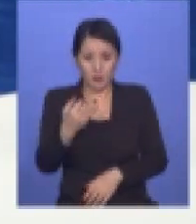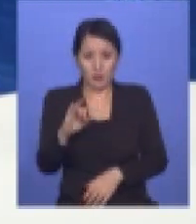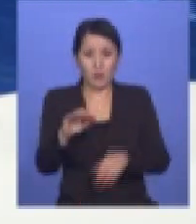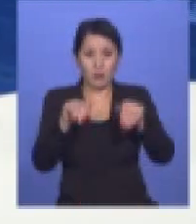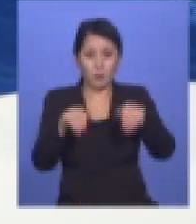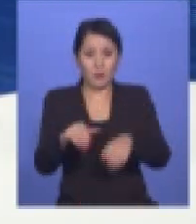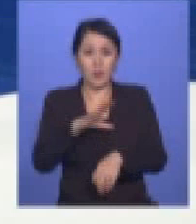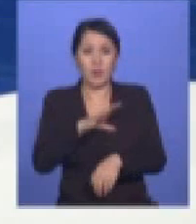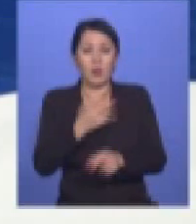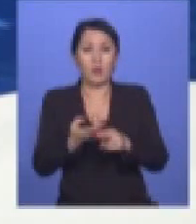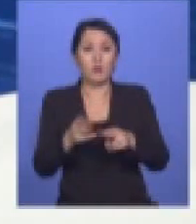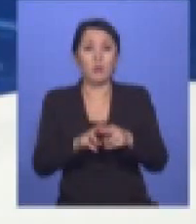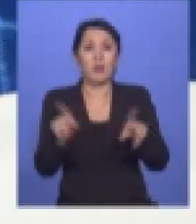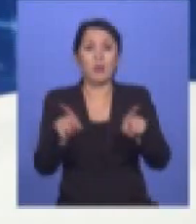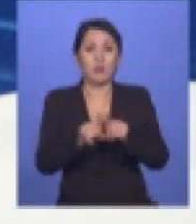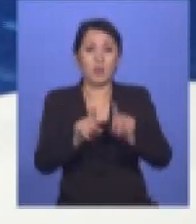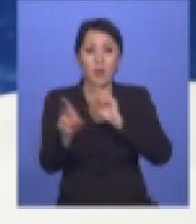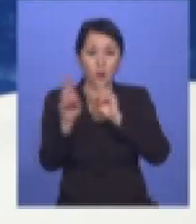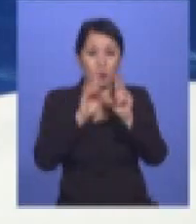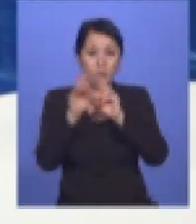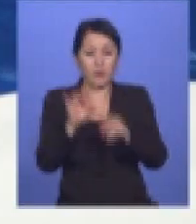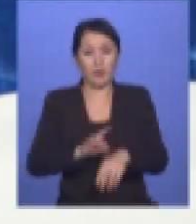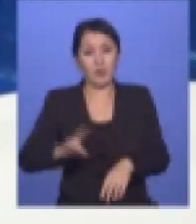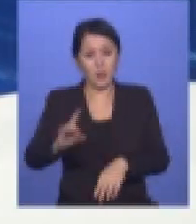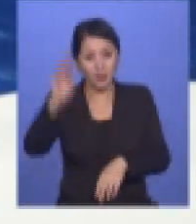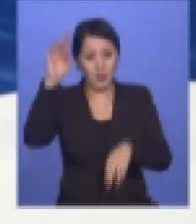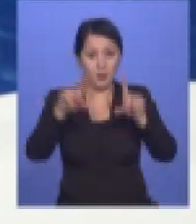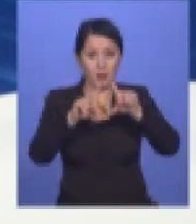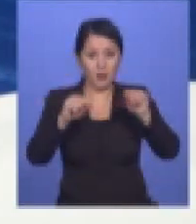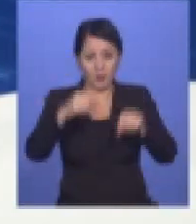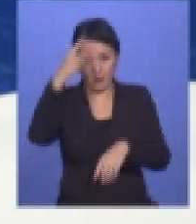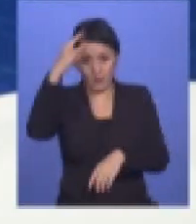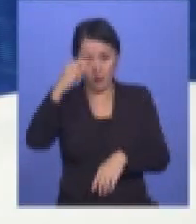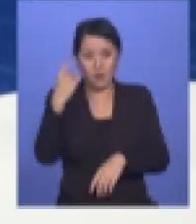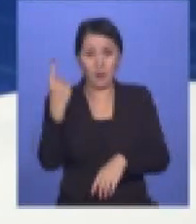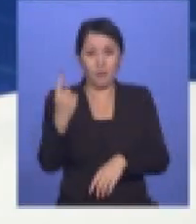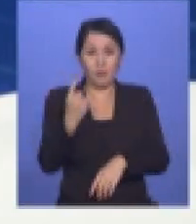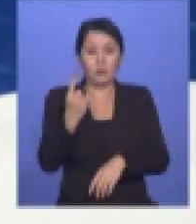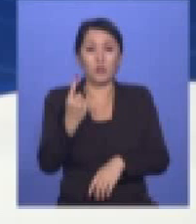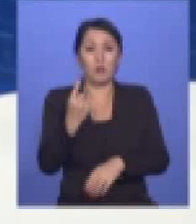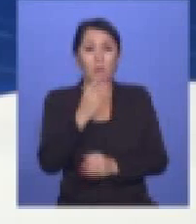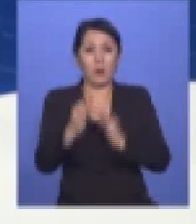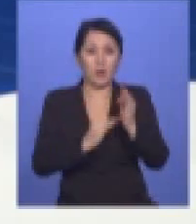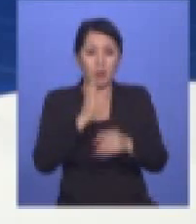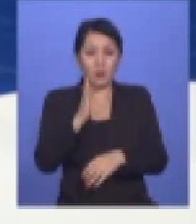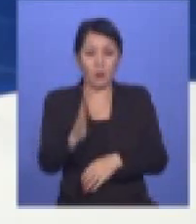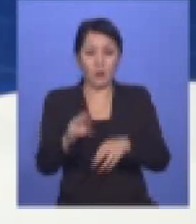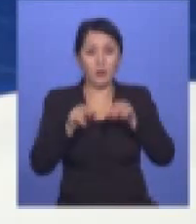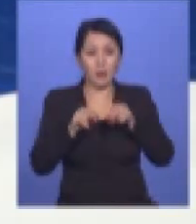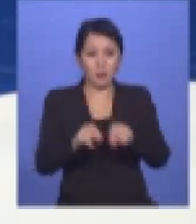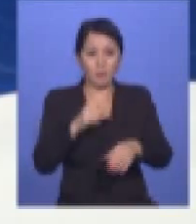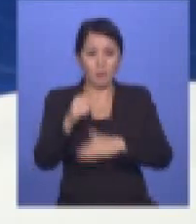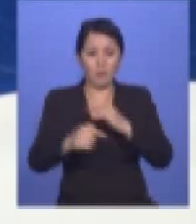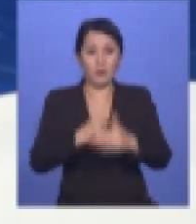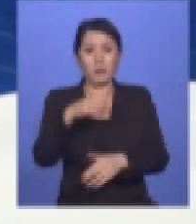Амантай төрағасы болып сайланды. Сонымен қатар жиында өңір мектептеріндегі қазақ сыныптарын көбейту мәселесі де талқыланды. Биыл Петропавл